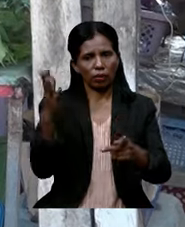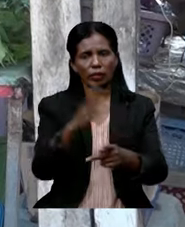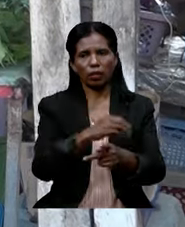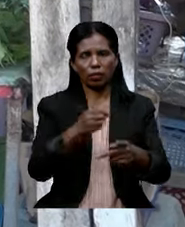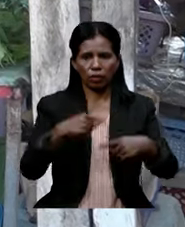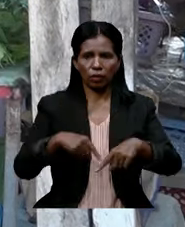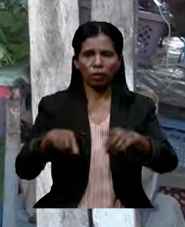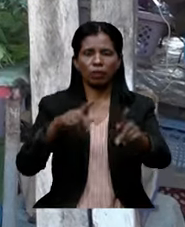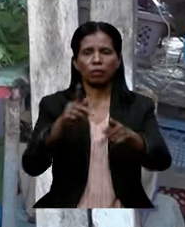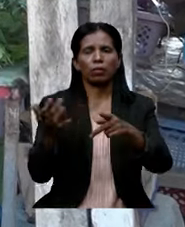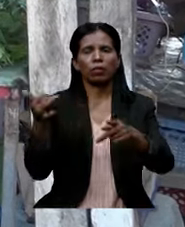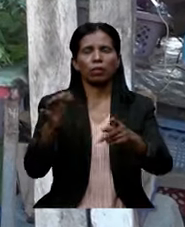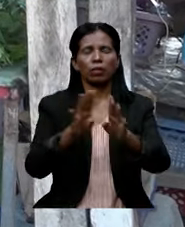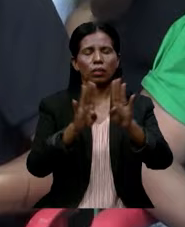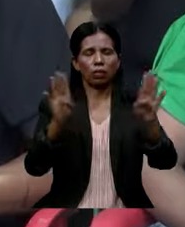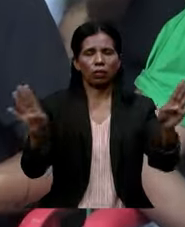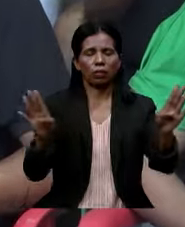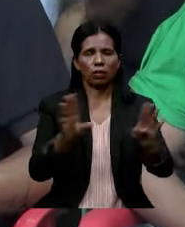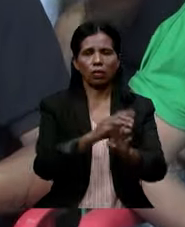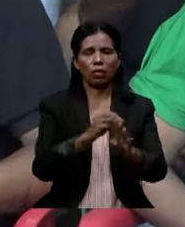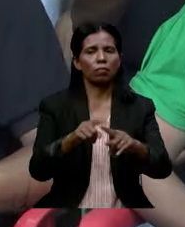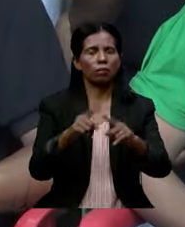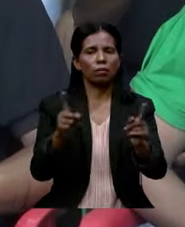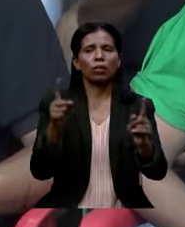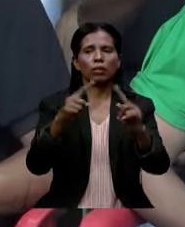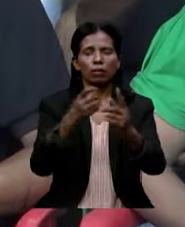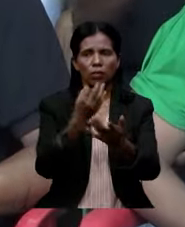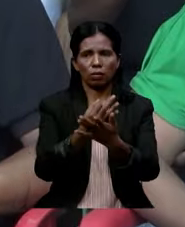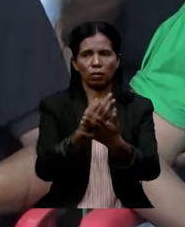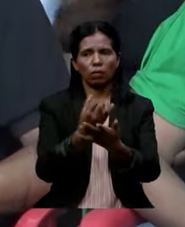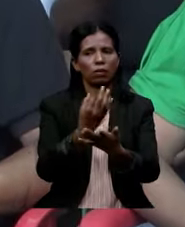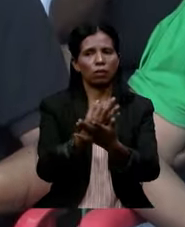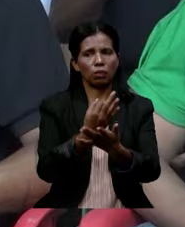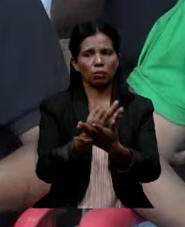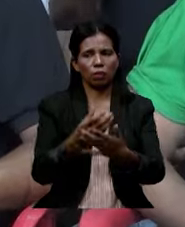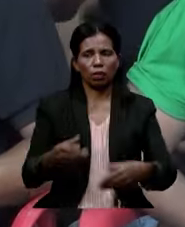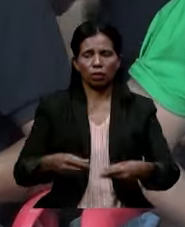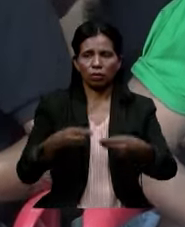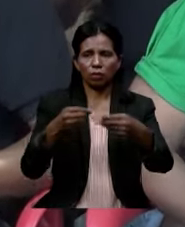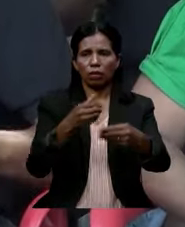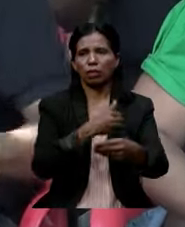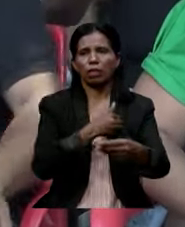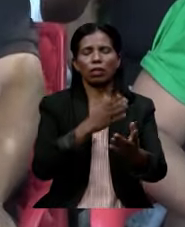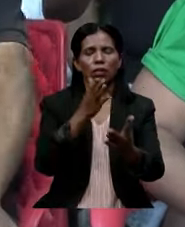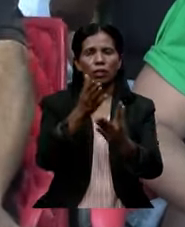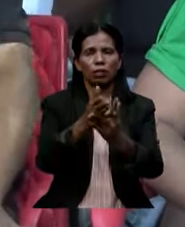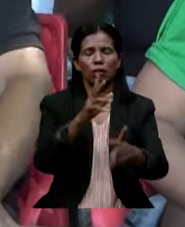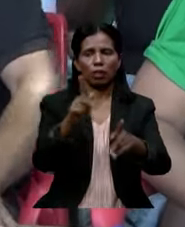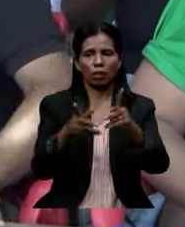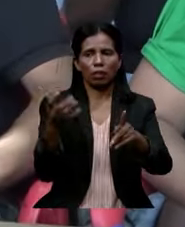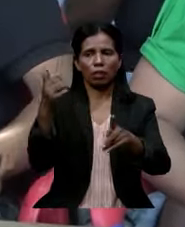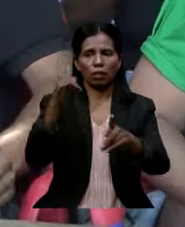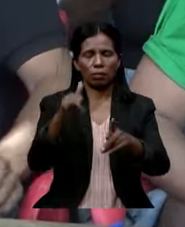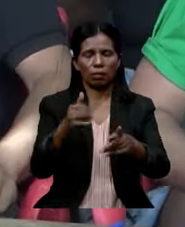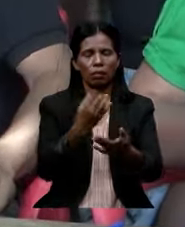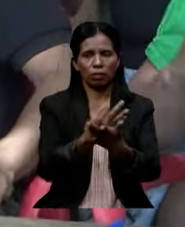haruka vendedor sira loke konta bankaria, mai be to agora osan indemnizasaun ne seda oktama ba negosiante sira nia